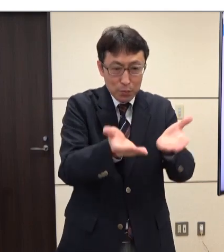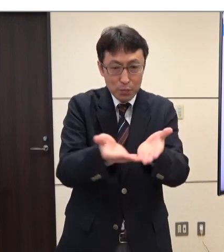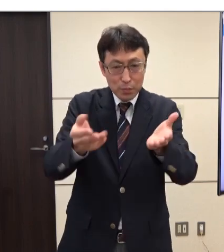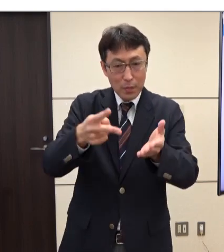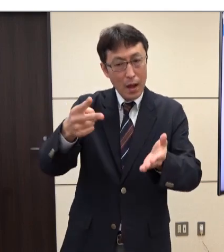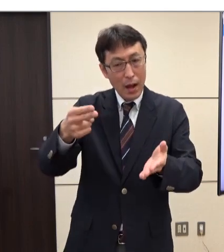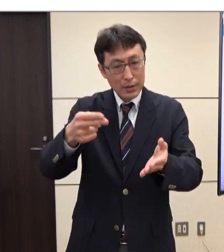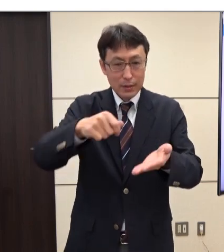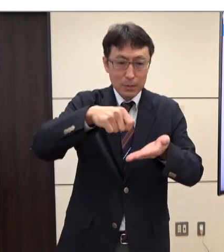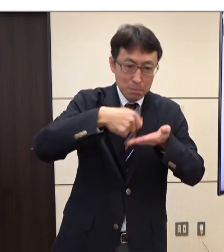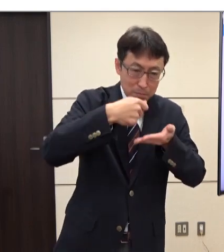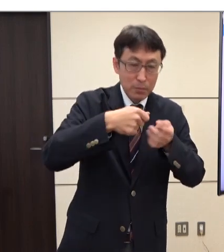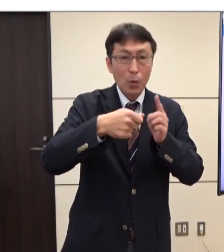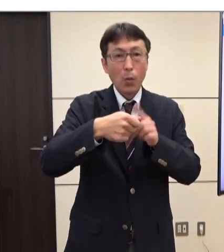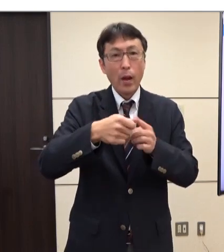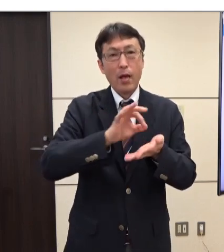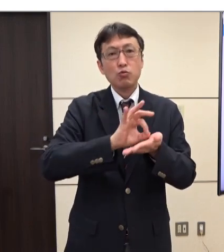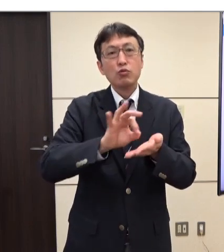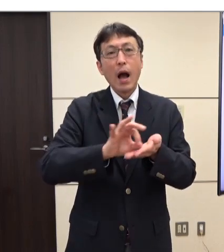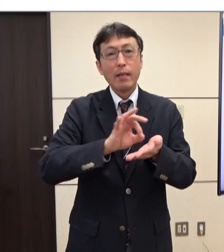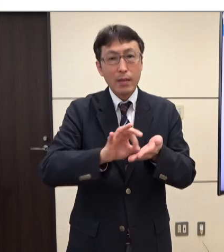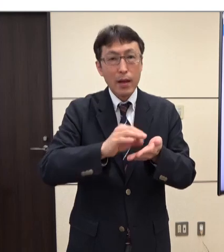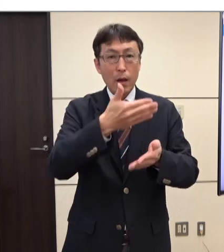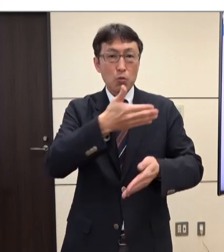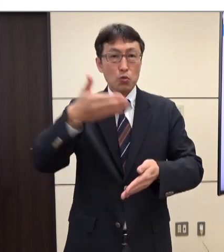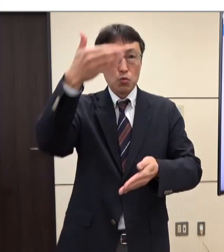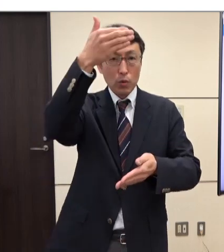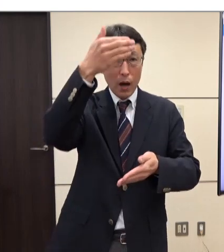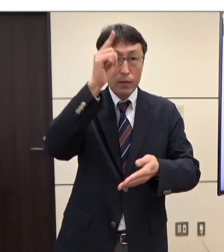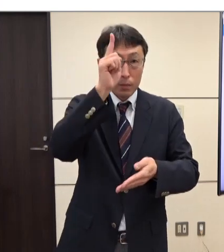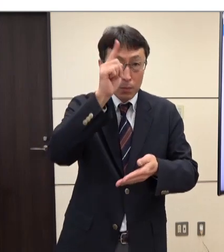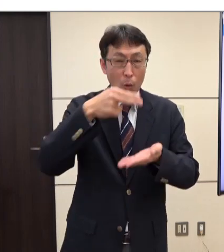給食を味わっていただきたいというものであります。